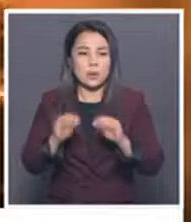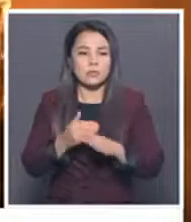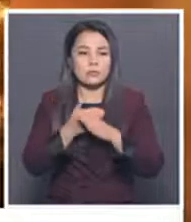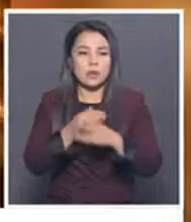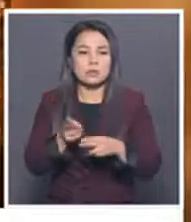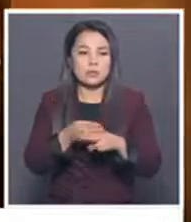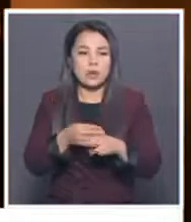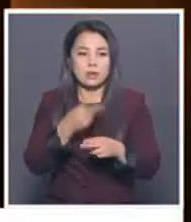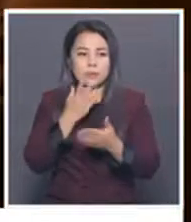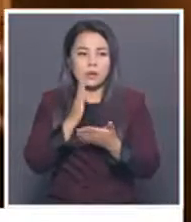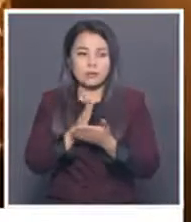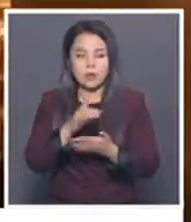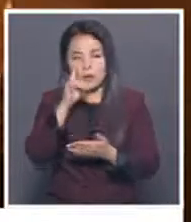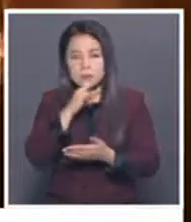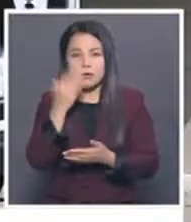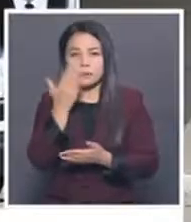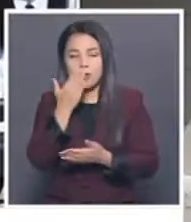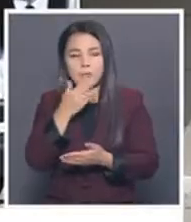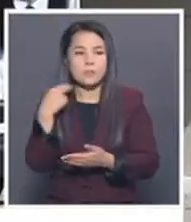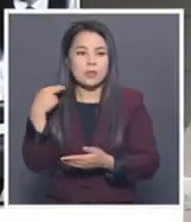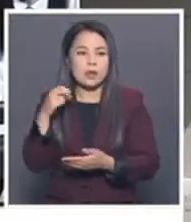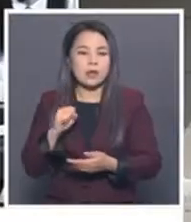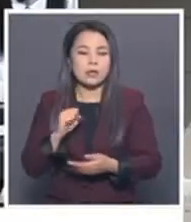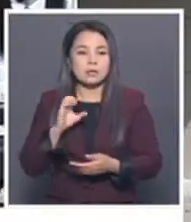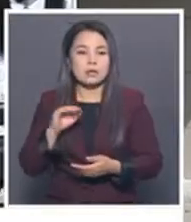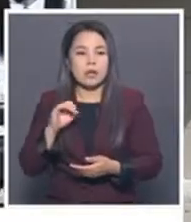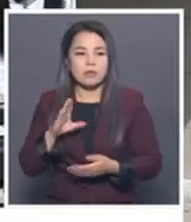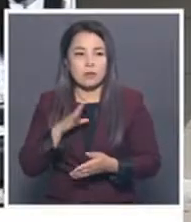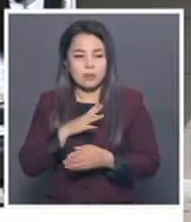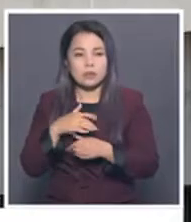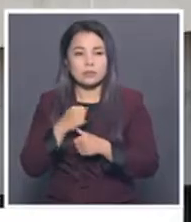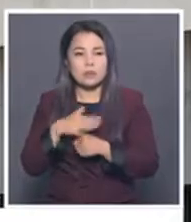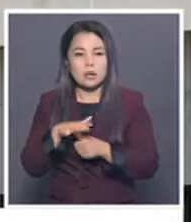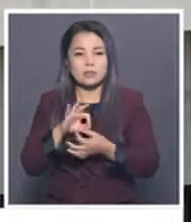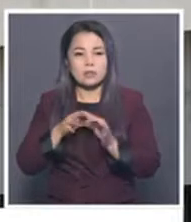жол бермеген. Бүгін Қазақ фильмінің президенті Ақан Сатаев әлеуметтік